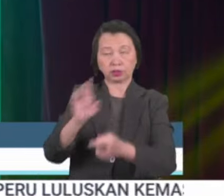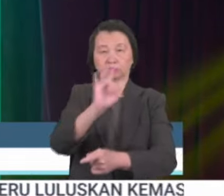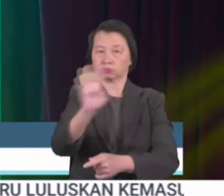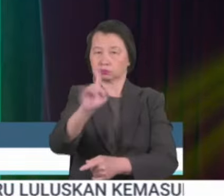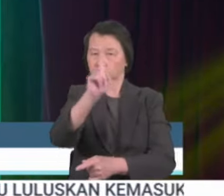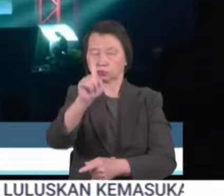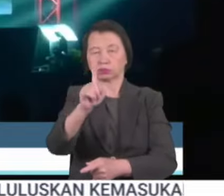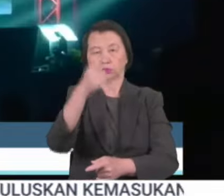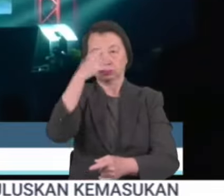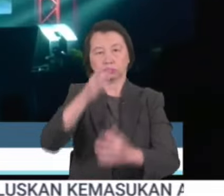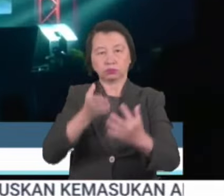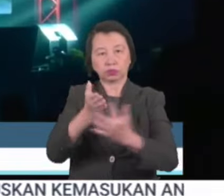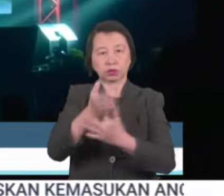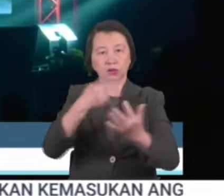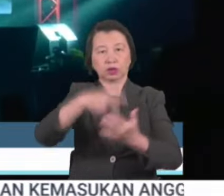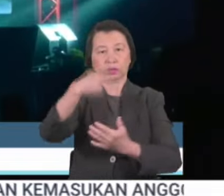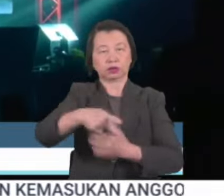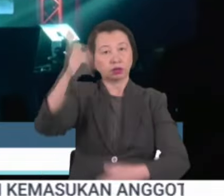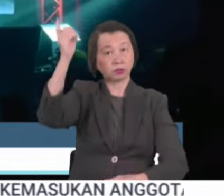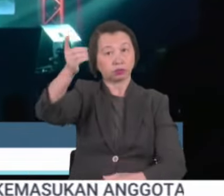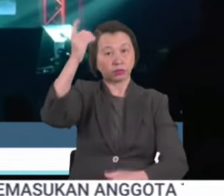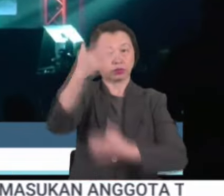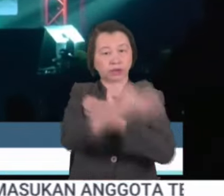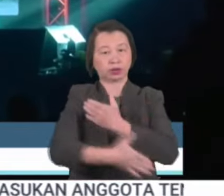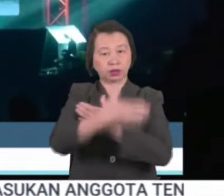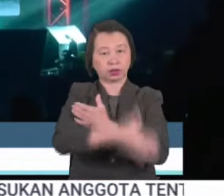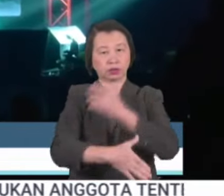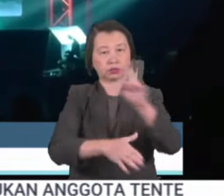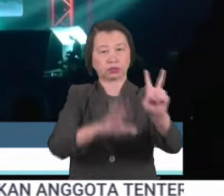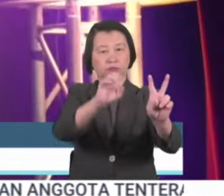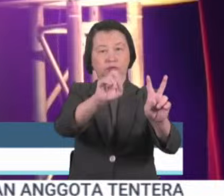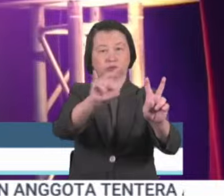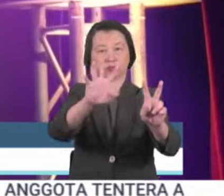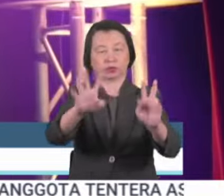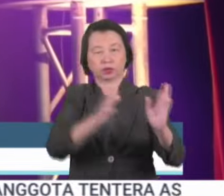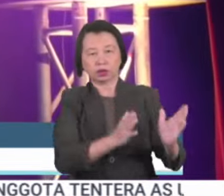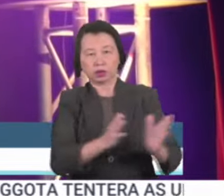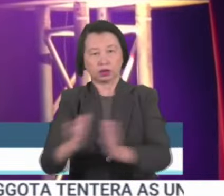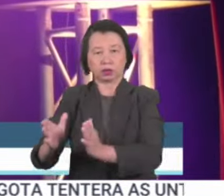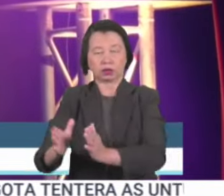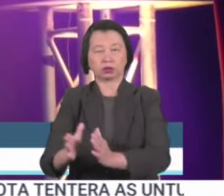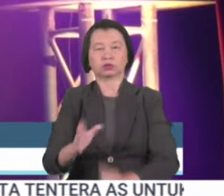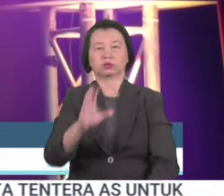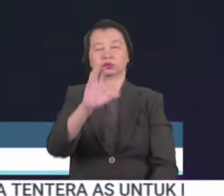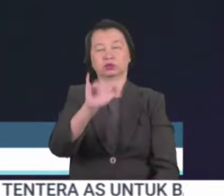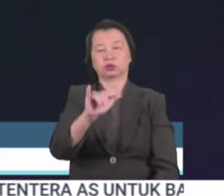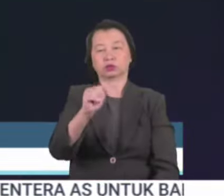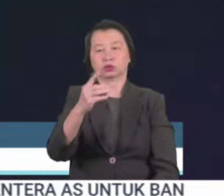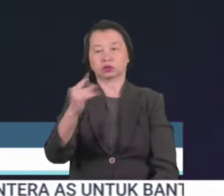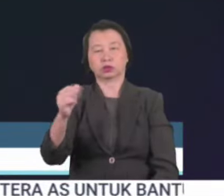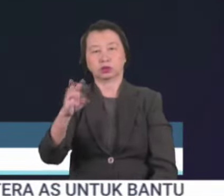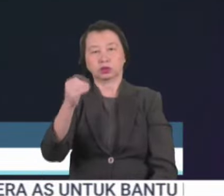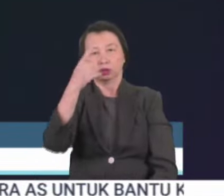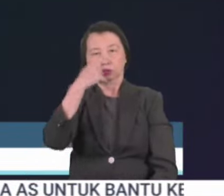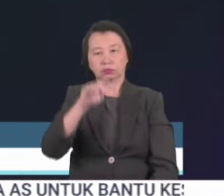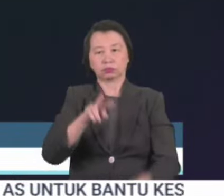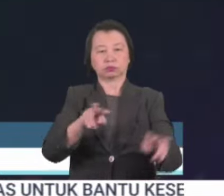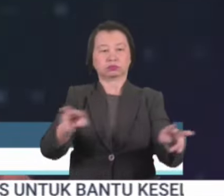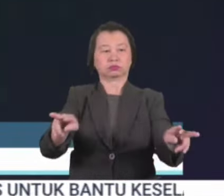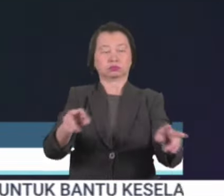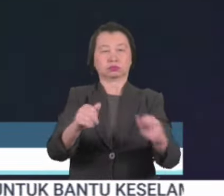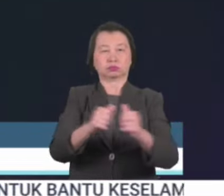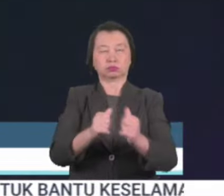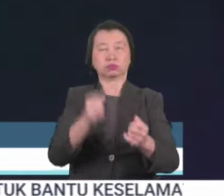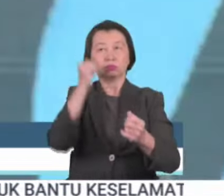satu cabang menerusi program Dakwah Negara 2024 Anjuran YADIM. Ia merupakan strategi serampang dua mata